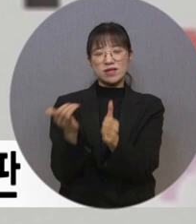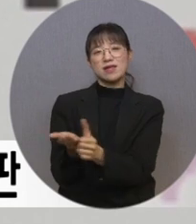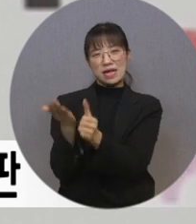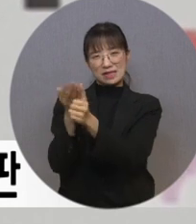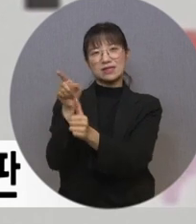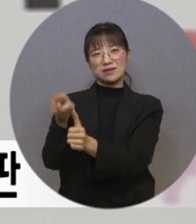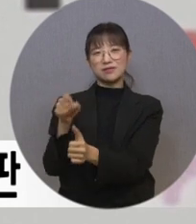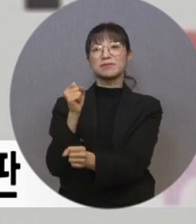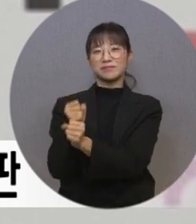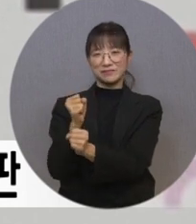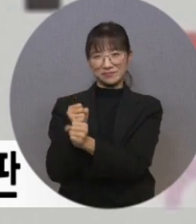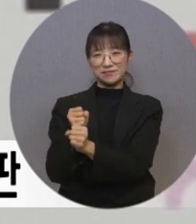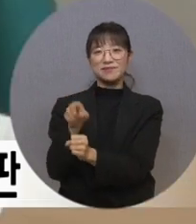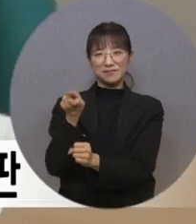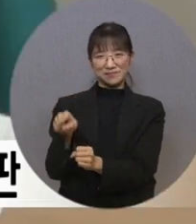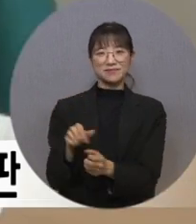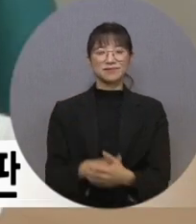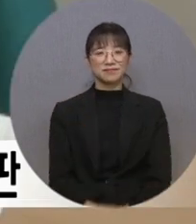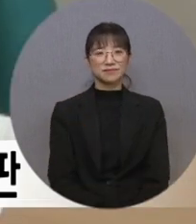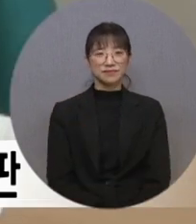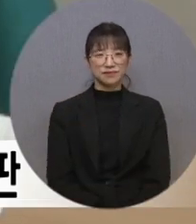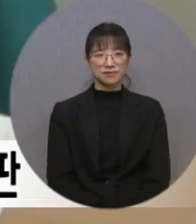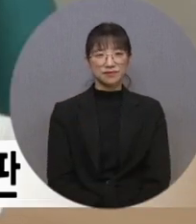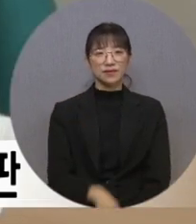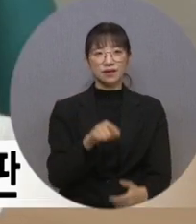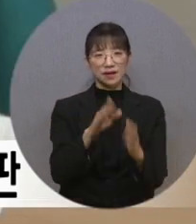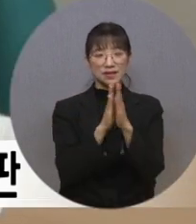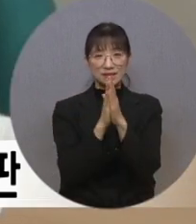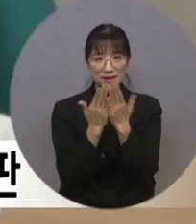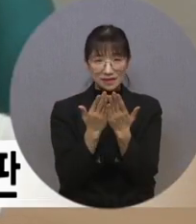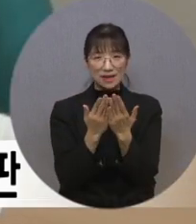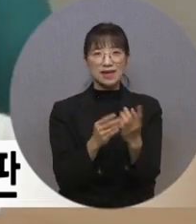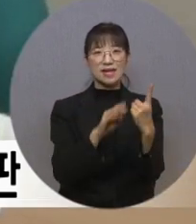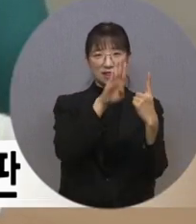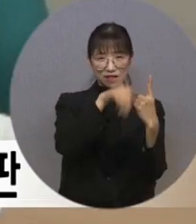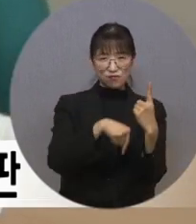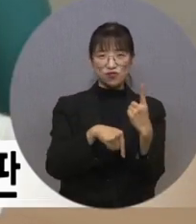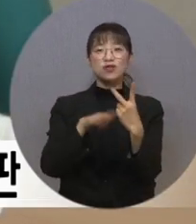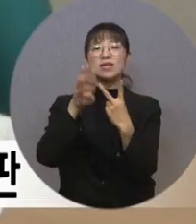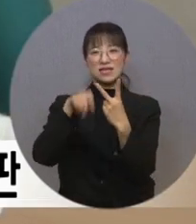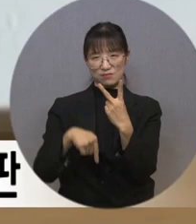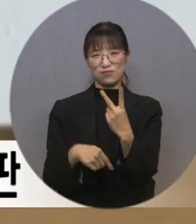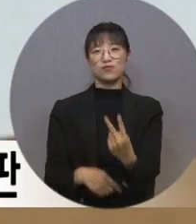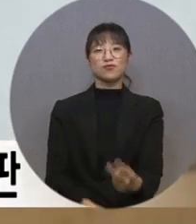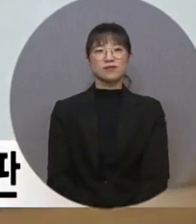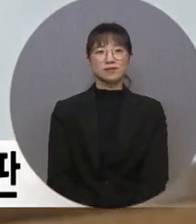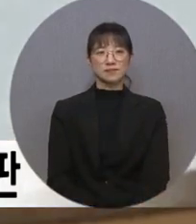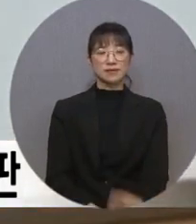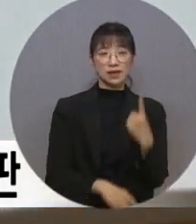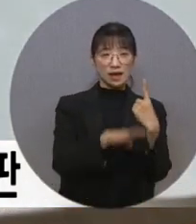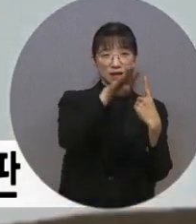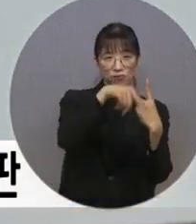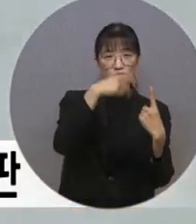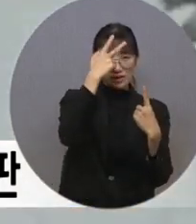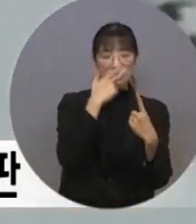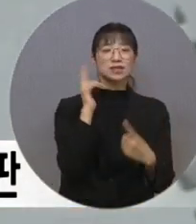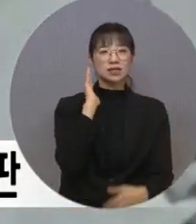양성하는데 활용되고 있습니다 양성지침서는 크게 일부와 2부로 구성됐으며 일부에서는